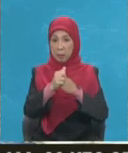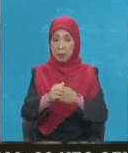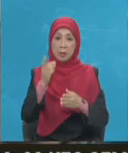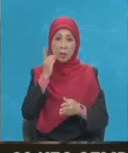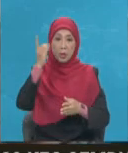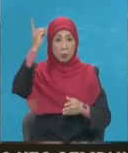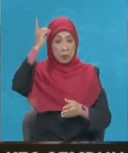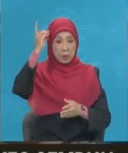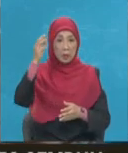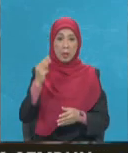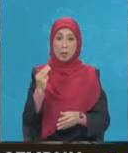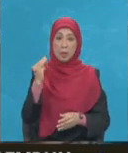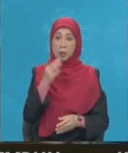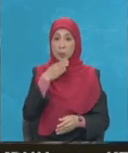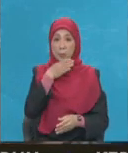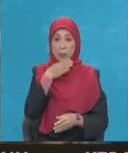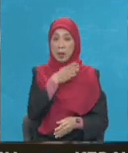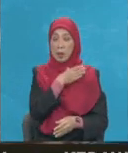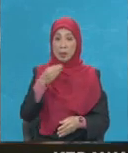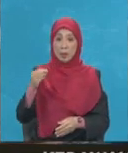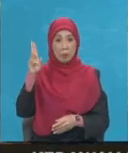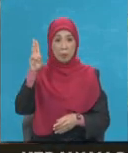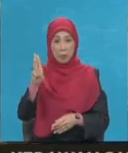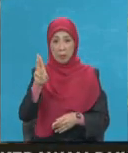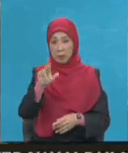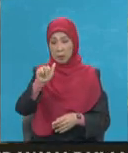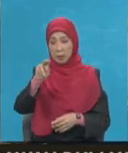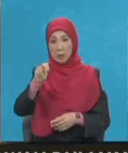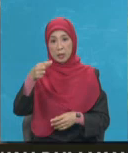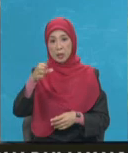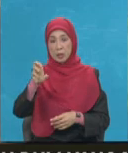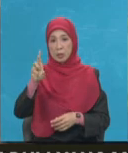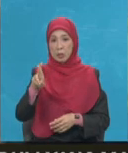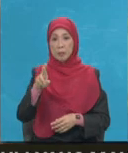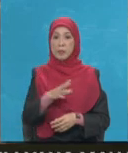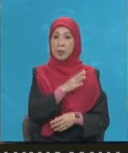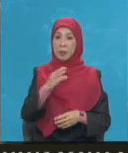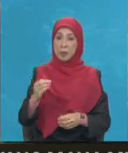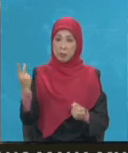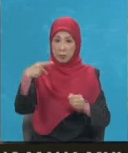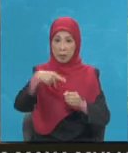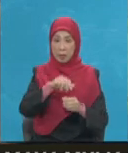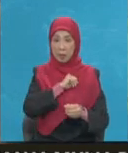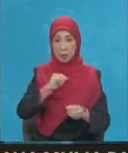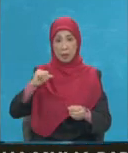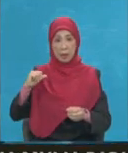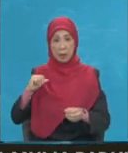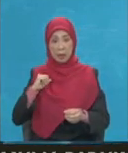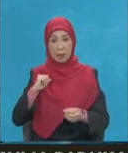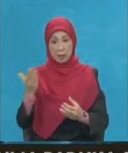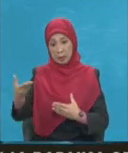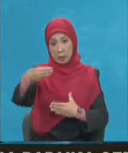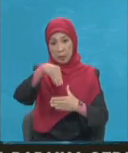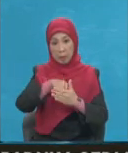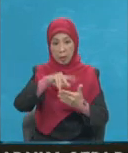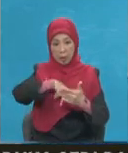dewasa, pemimpin muda, pandu puteri ranger dan pandu puteri. Juga menyertai ahli-ahli persatuan yang terlibat